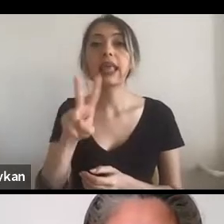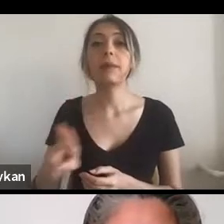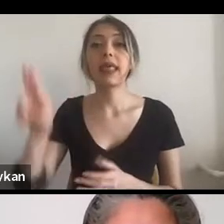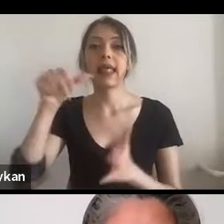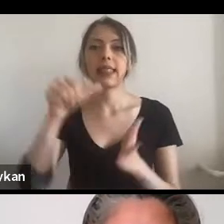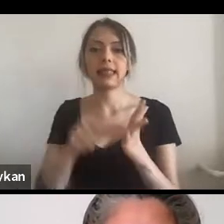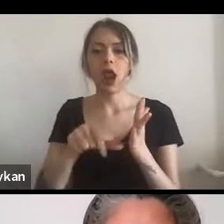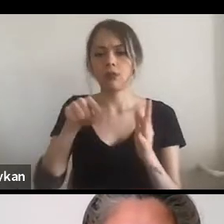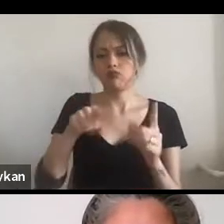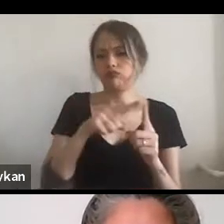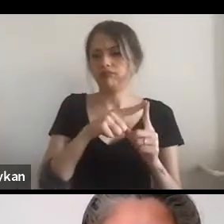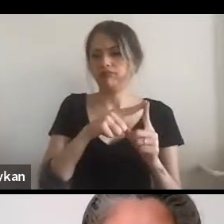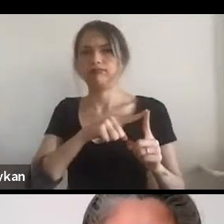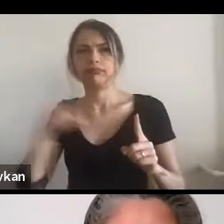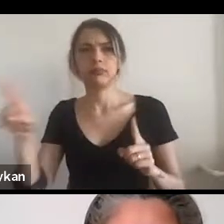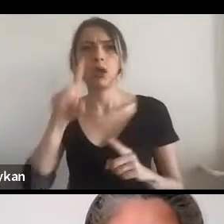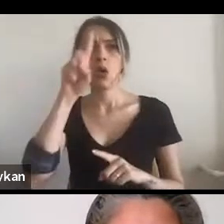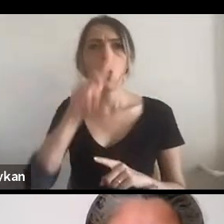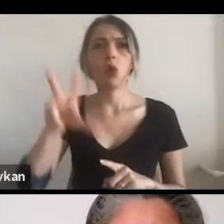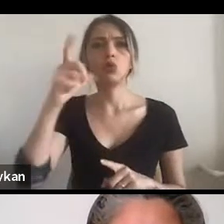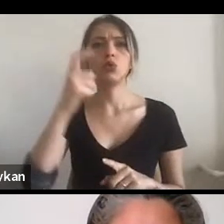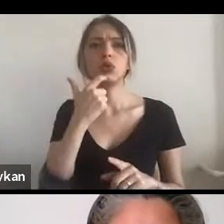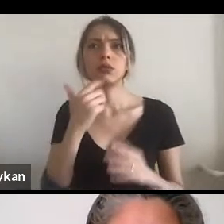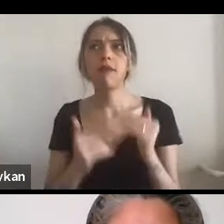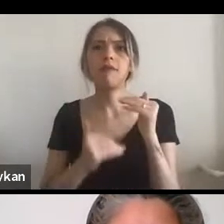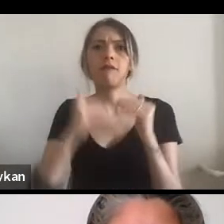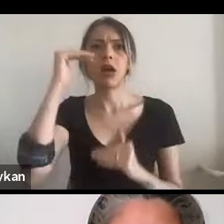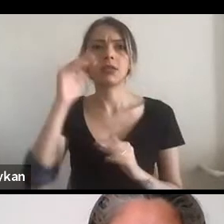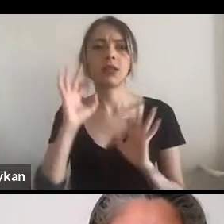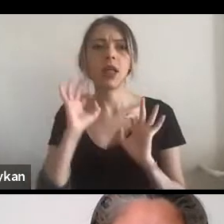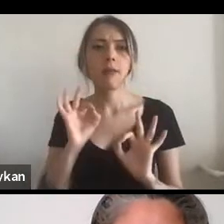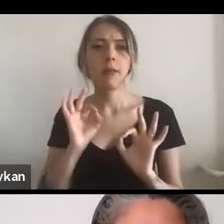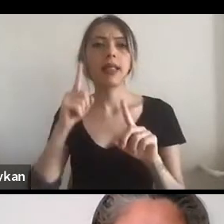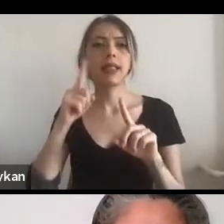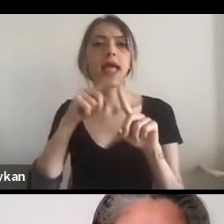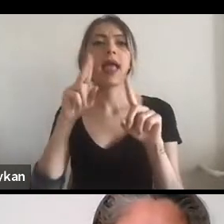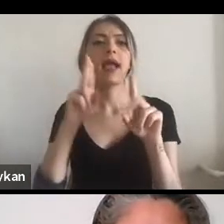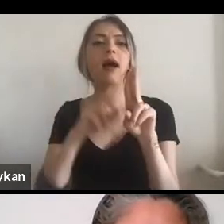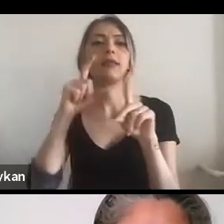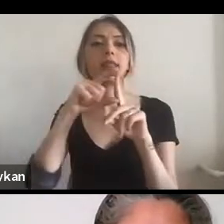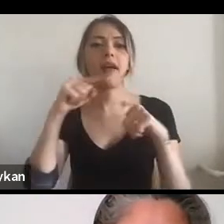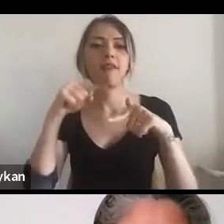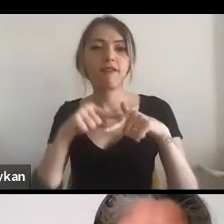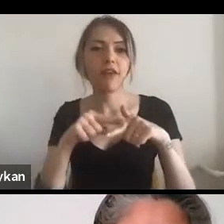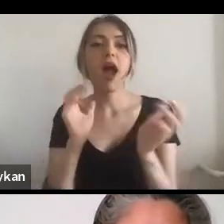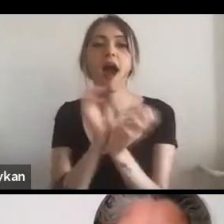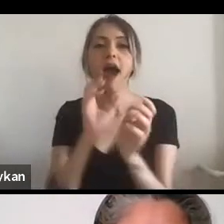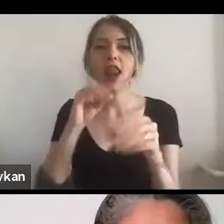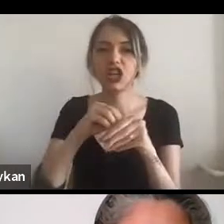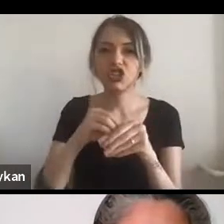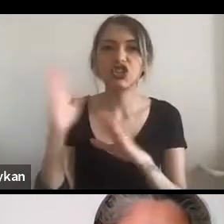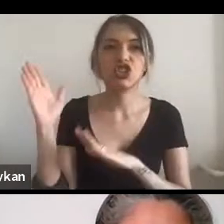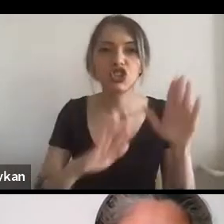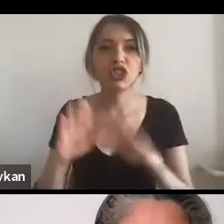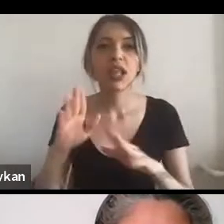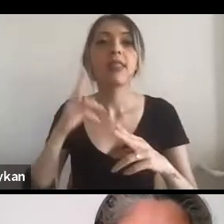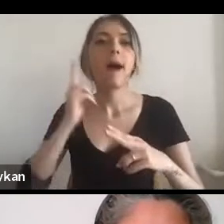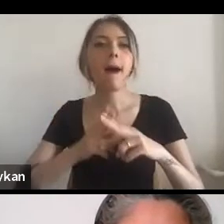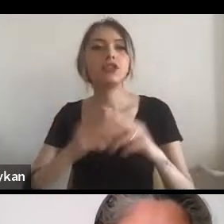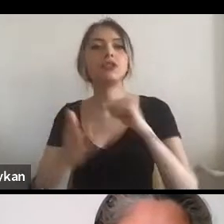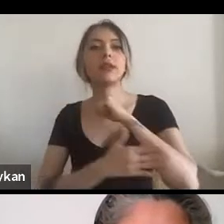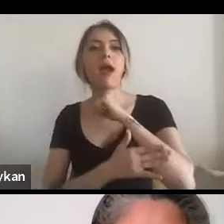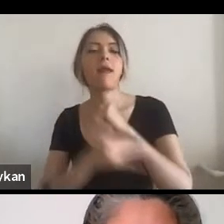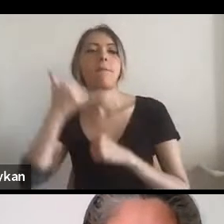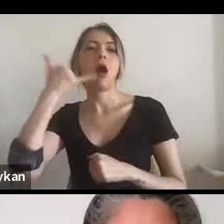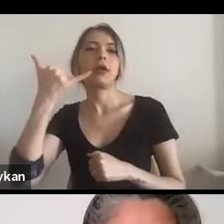bu yana, yani 13 yıldan uzun süredir aktif olan TKDF Aile İçi Şiddet Acil Yardım Hattı'nı yürütüyoruz. Bu